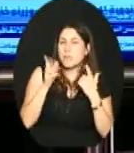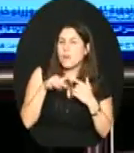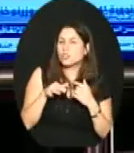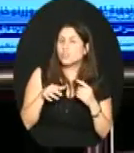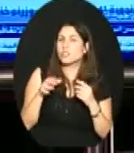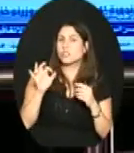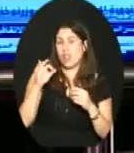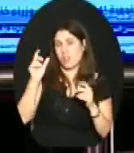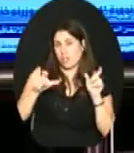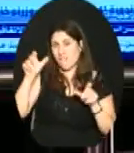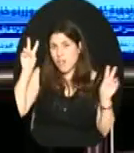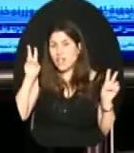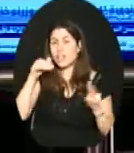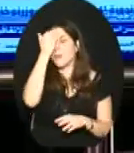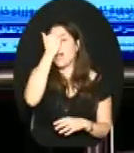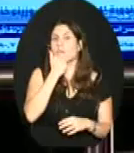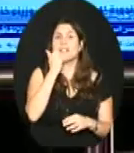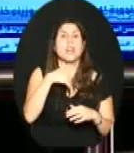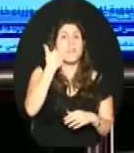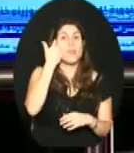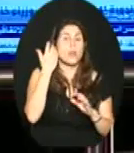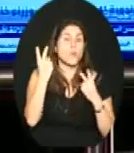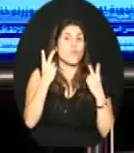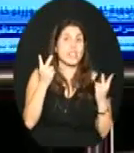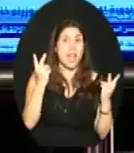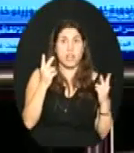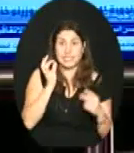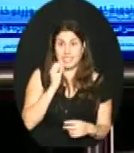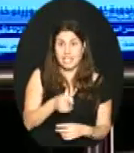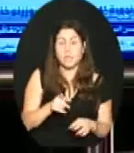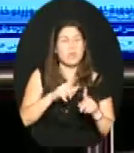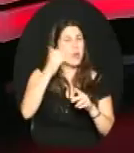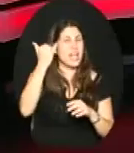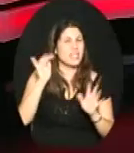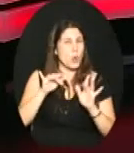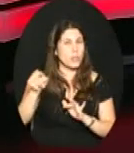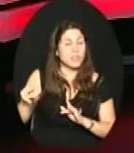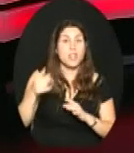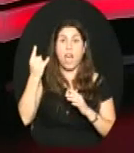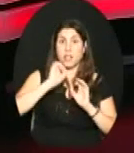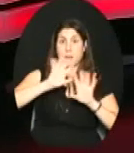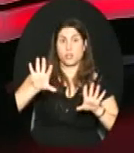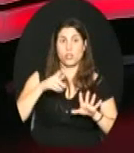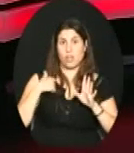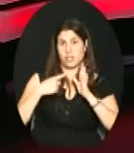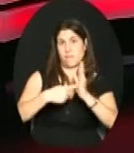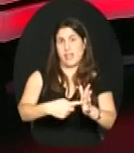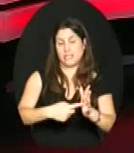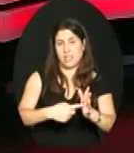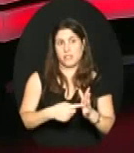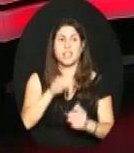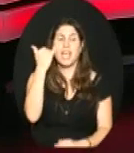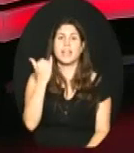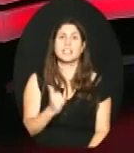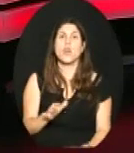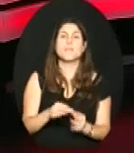פתח, גם של אנשי חמאס, מבוגרים ובעיקר הורית הצעירים, קריקטורות. אחת הבולטות שאני נוהג להציג בפומבי היא